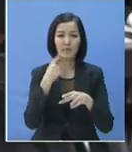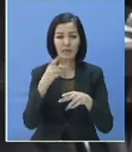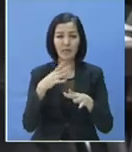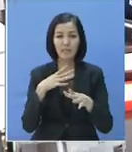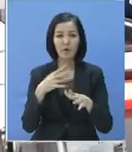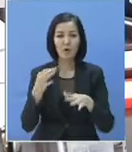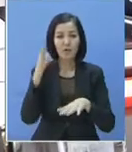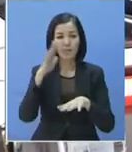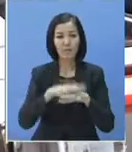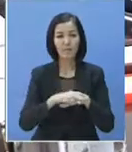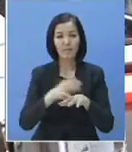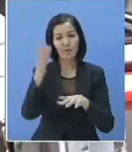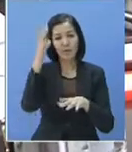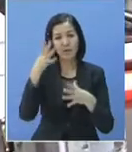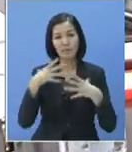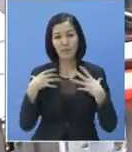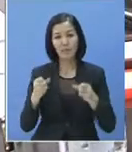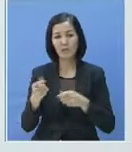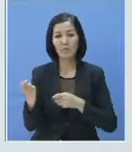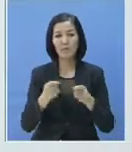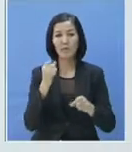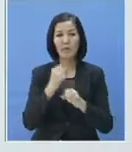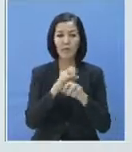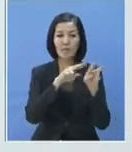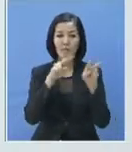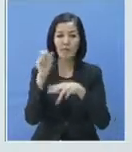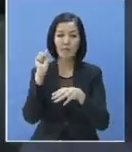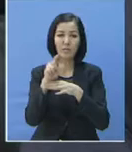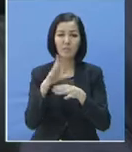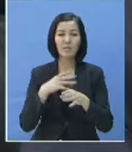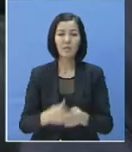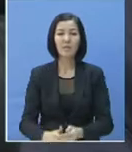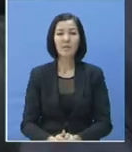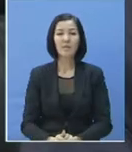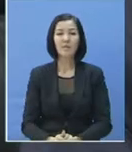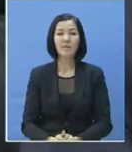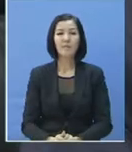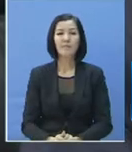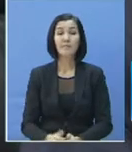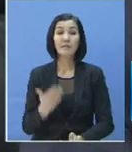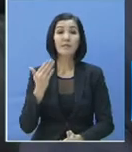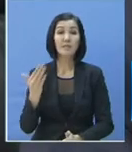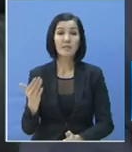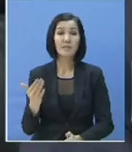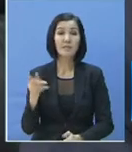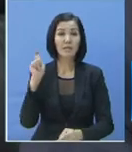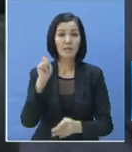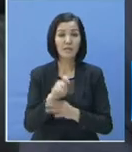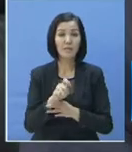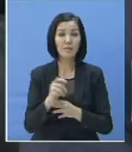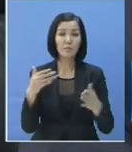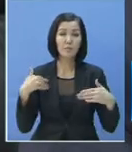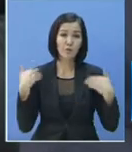мен білім денсаулық басқармаларына қатаң бақылауда ұстауды тапсырды. Мынау сіздің сондай жағдаймен келіп, мынаны